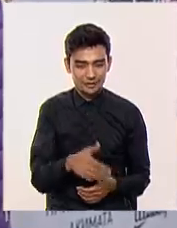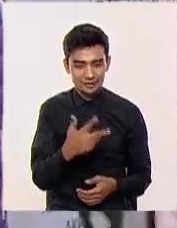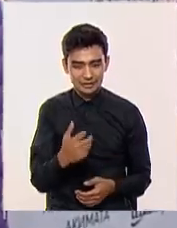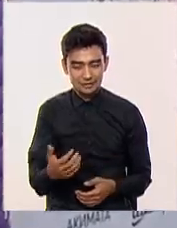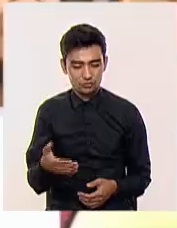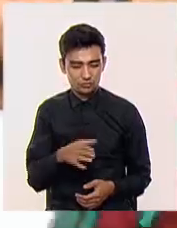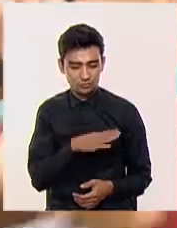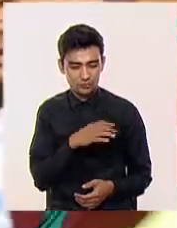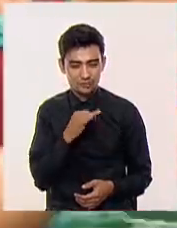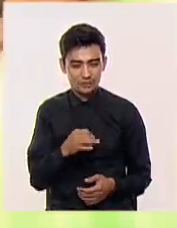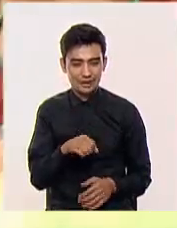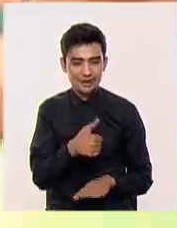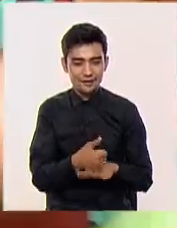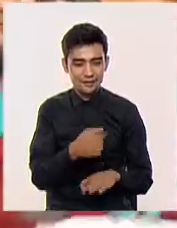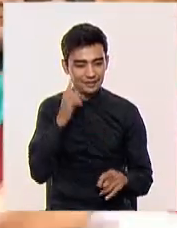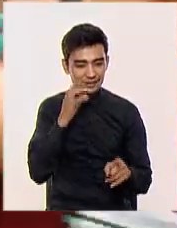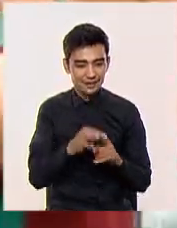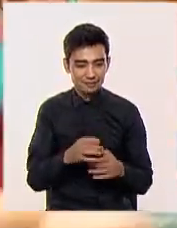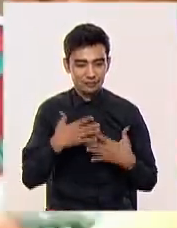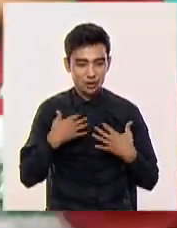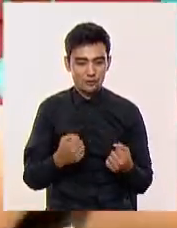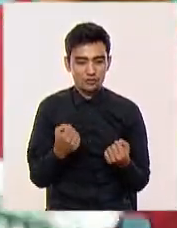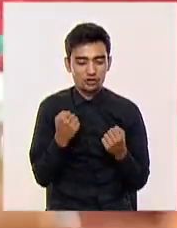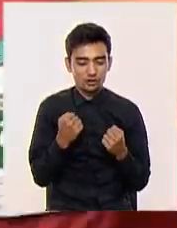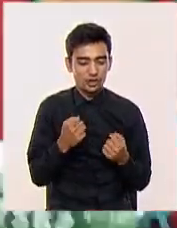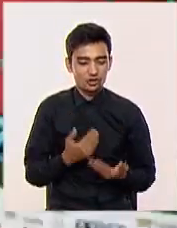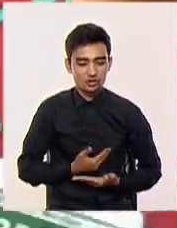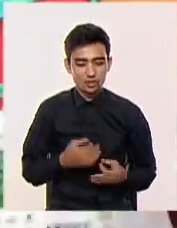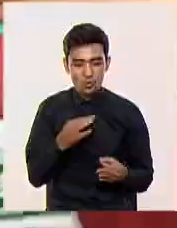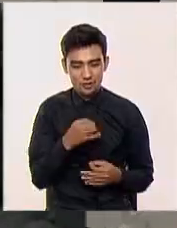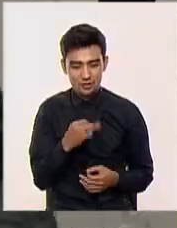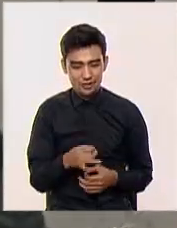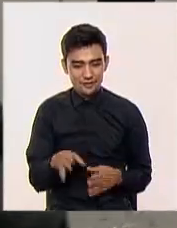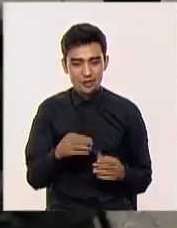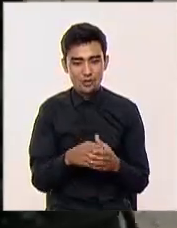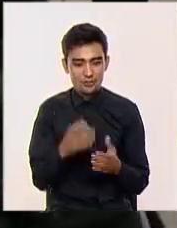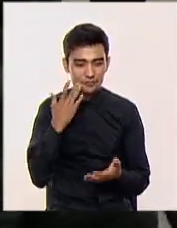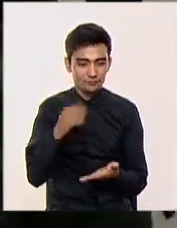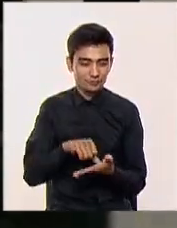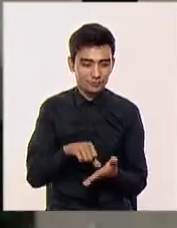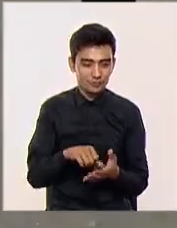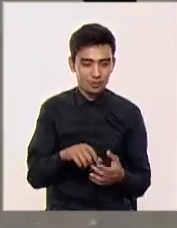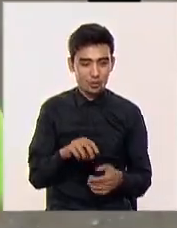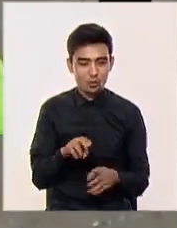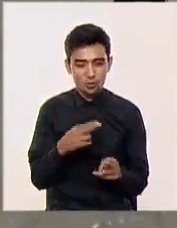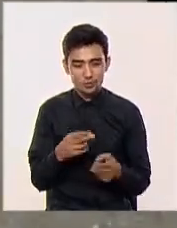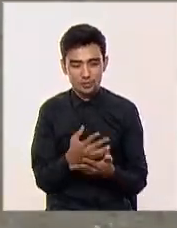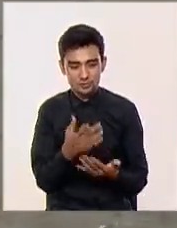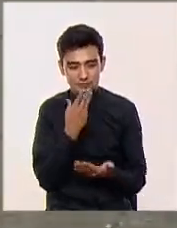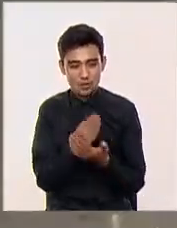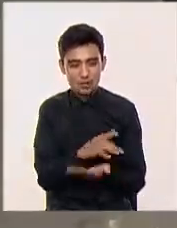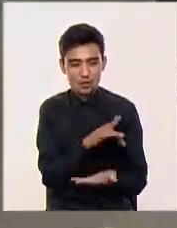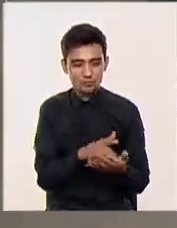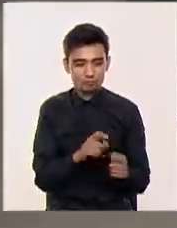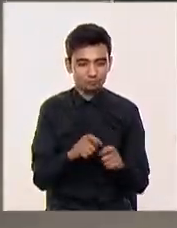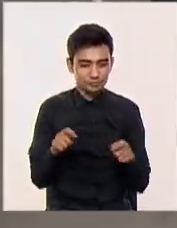Nutrition. Их главная цель – пропаганда здорового образа жизни. Независимые партнеры компании организуют клубы ЗОЖ в своих городах, чтобы как